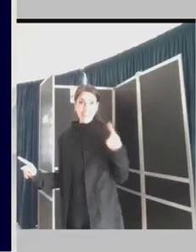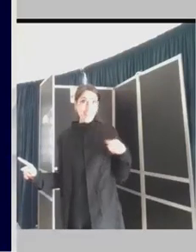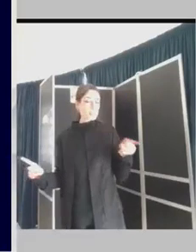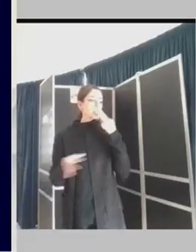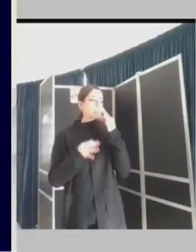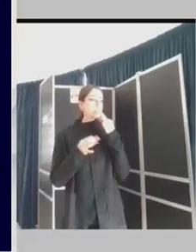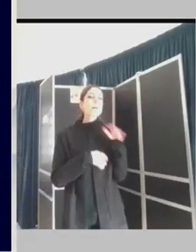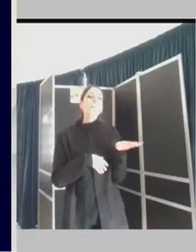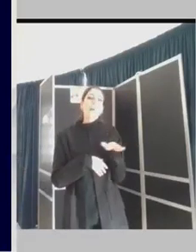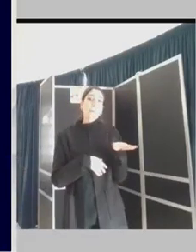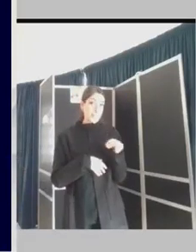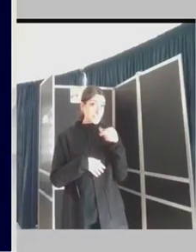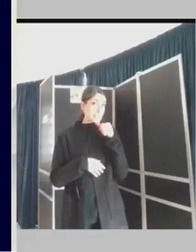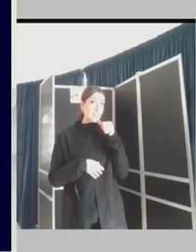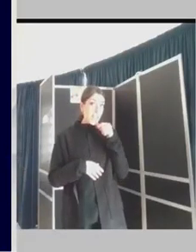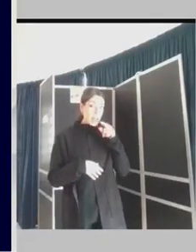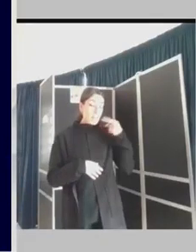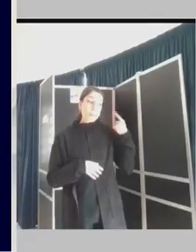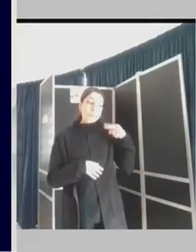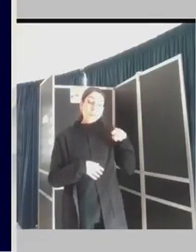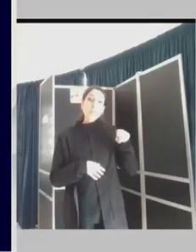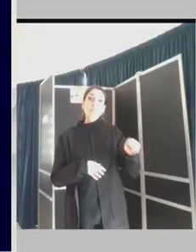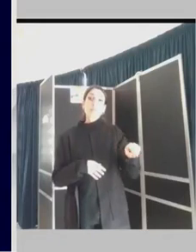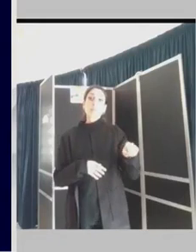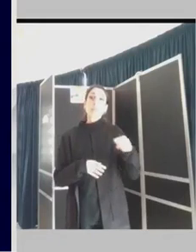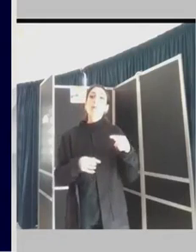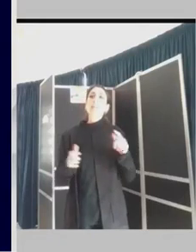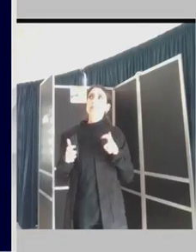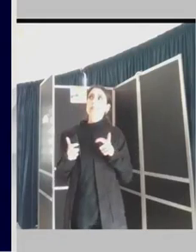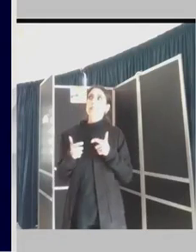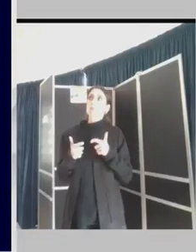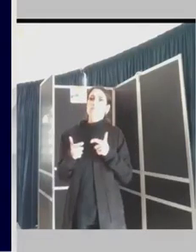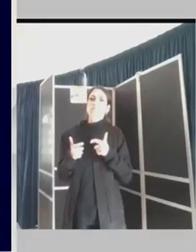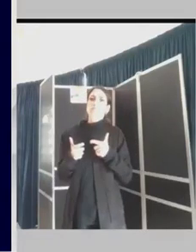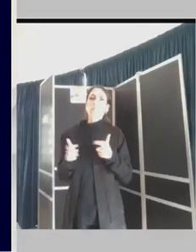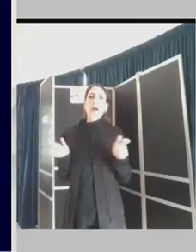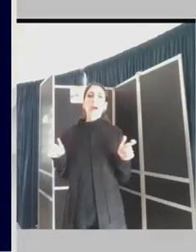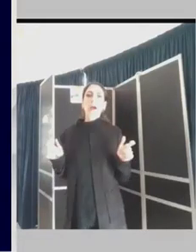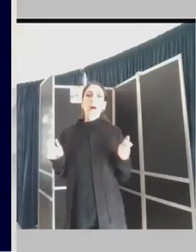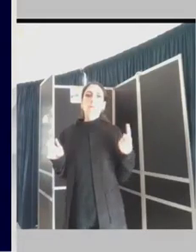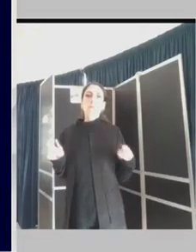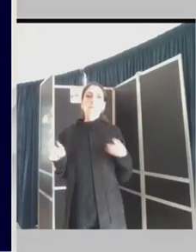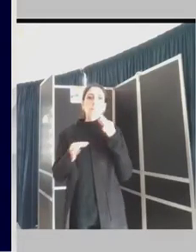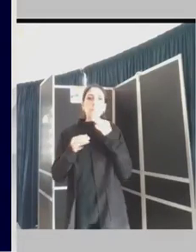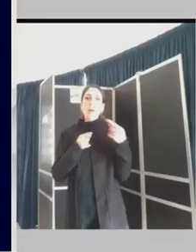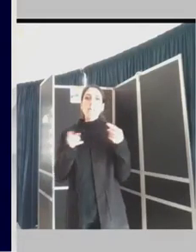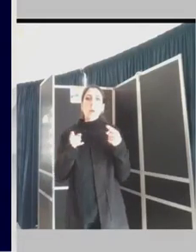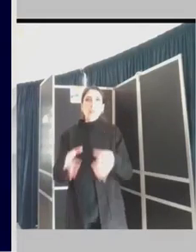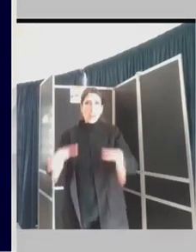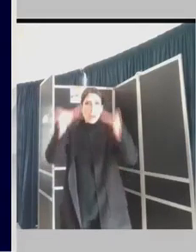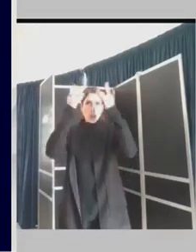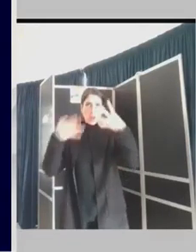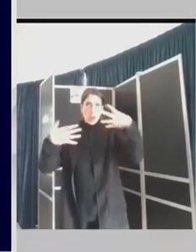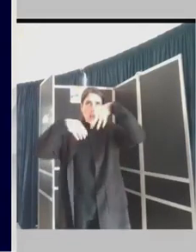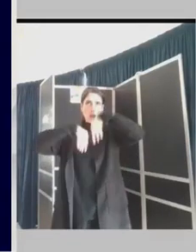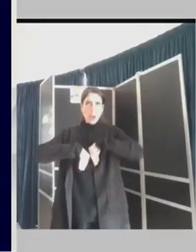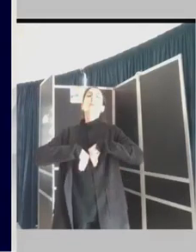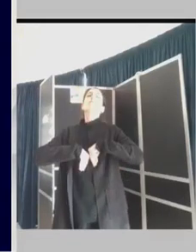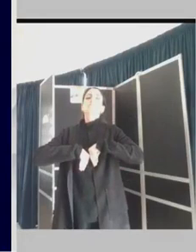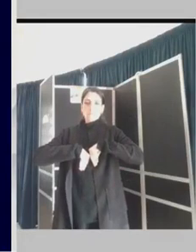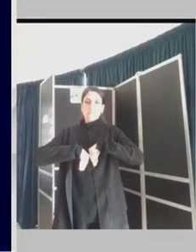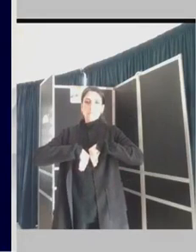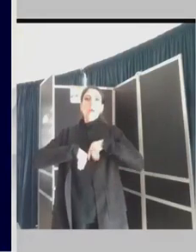meno blocchi di noi, e quindi quando gli viene insegnata una cosa, l'hanno capita, l'hanno recepita, l'hanno interiorizzata, la fanno. E la fanno anche a